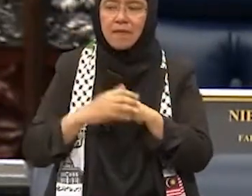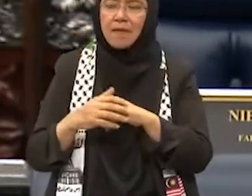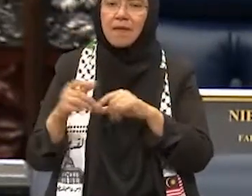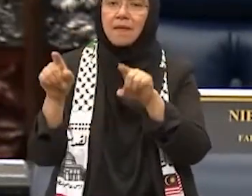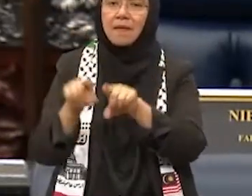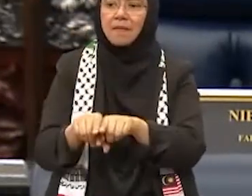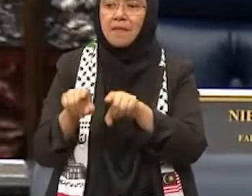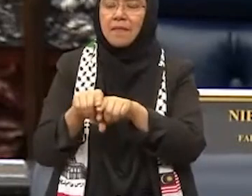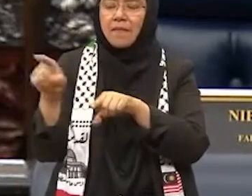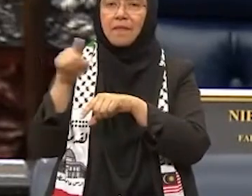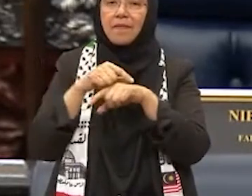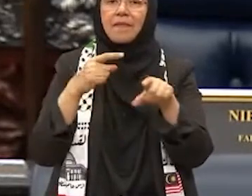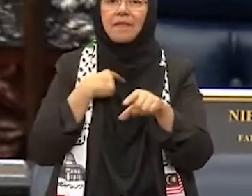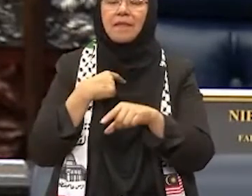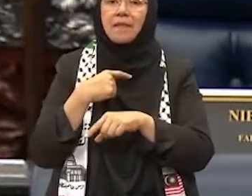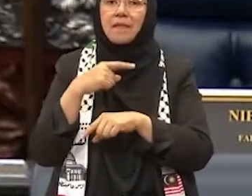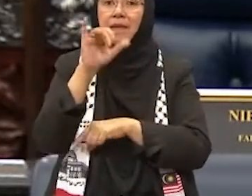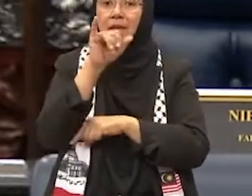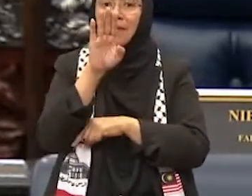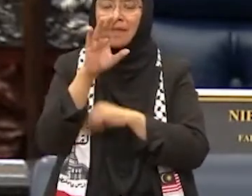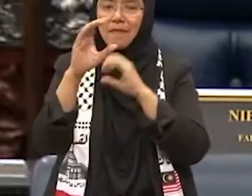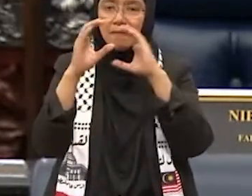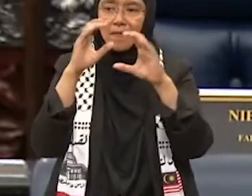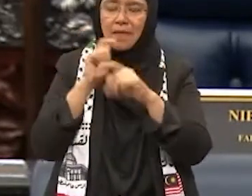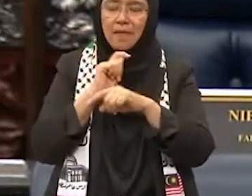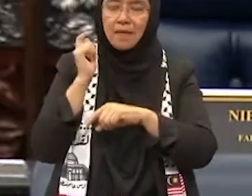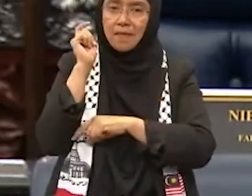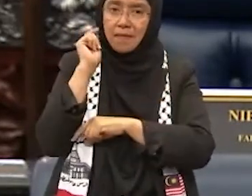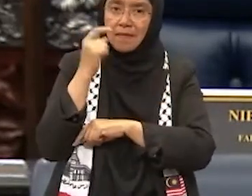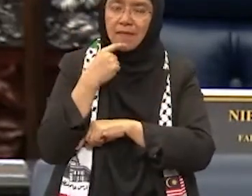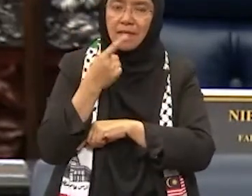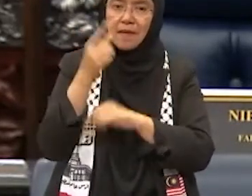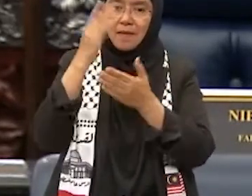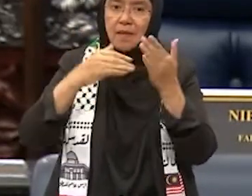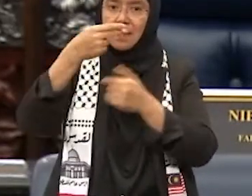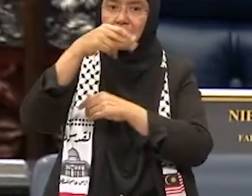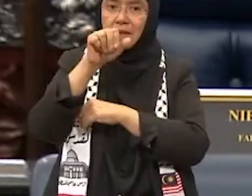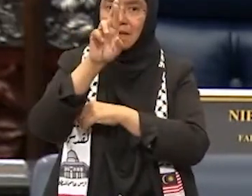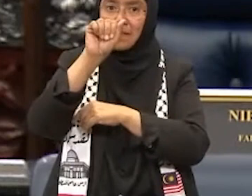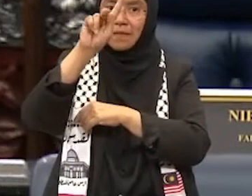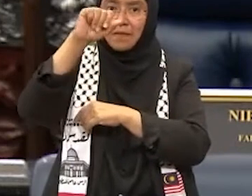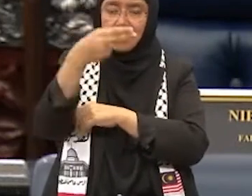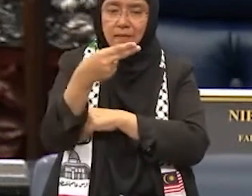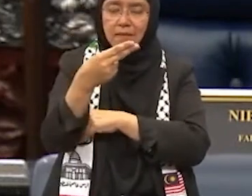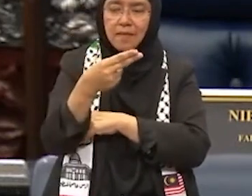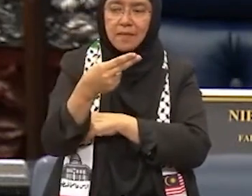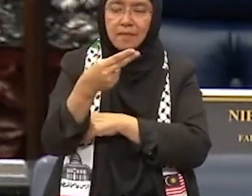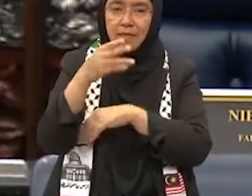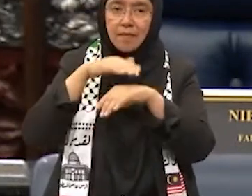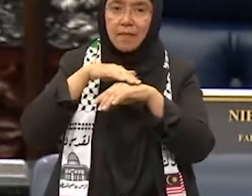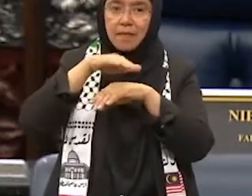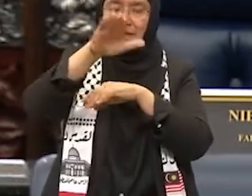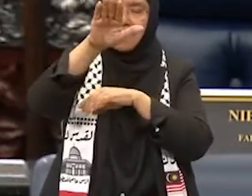surat raywan dan kita alu-alukan dan saya akan bincang dengan pihak jabatan penerangan kerana yang ingin saya tegaskan di sini ialah